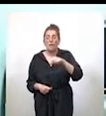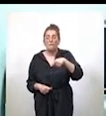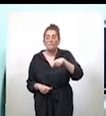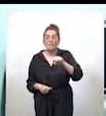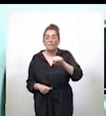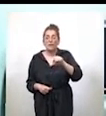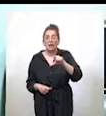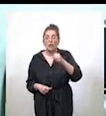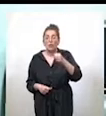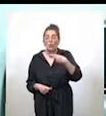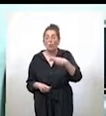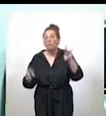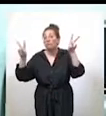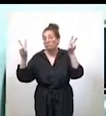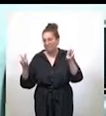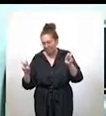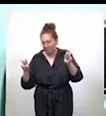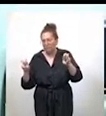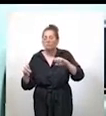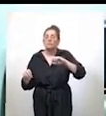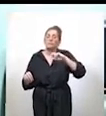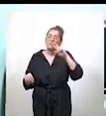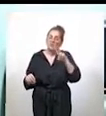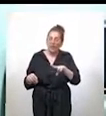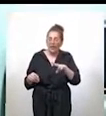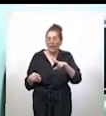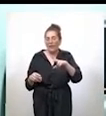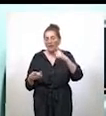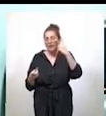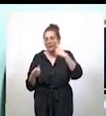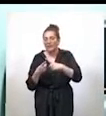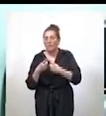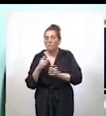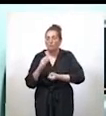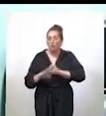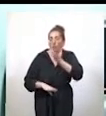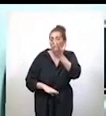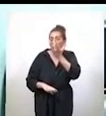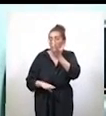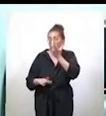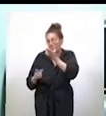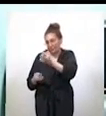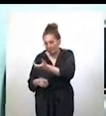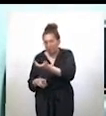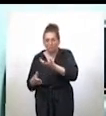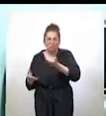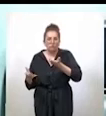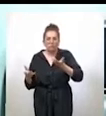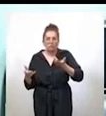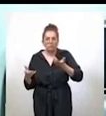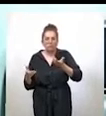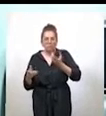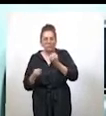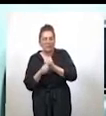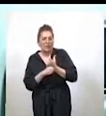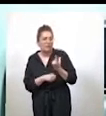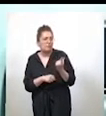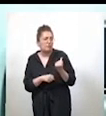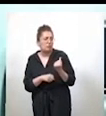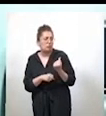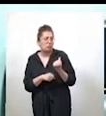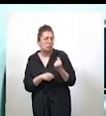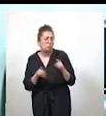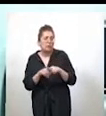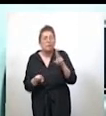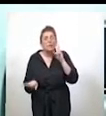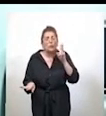premièrement, l'édition ou la coédition d'ouvrages classiquement que l'on fait de manière assez classique permet dans un premier temps de